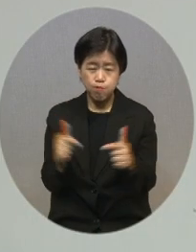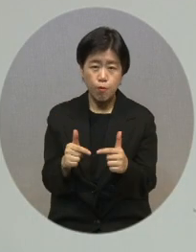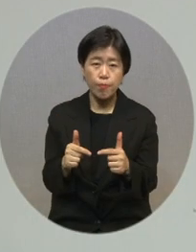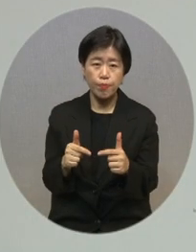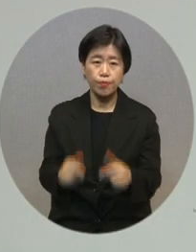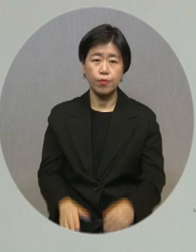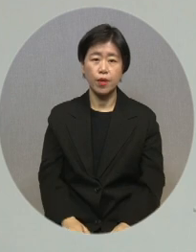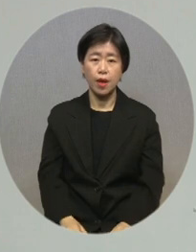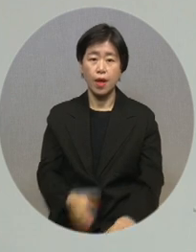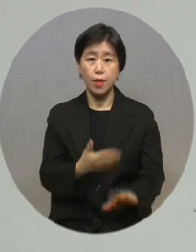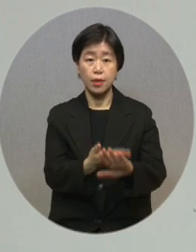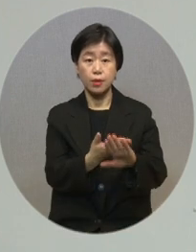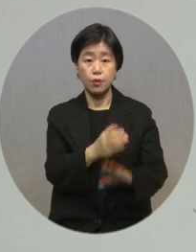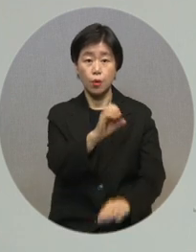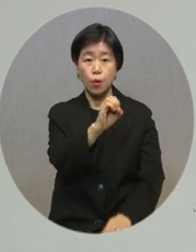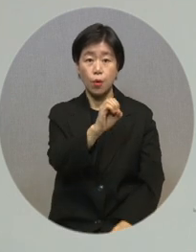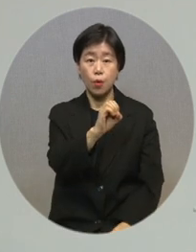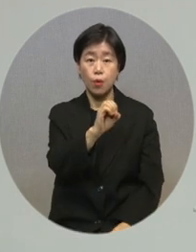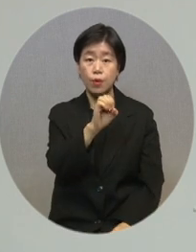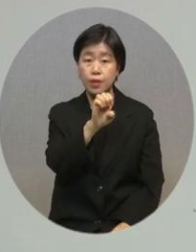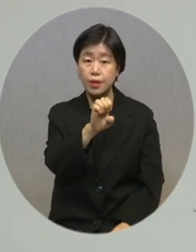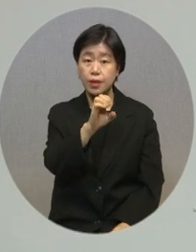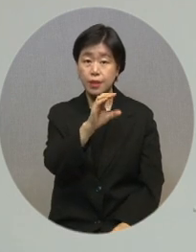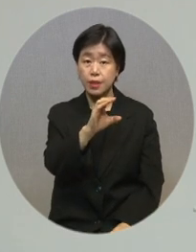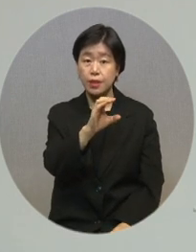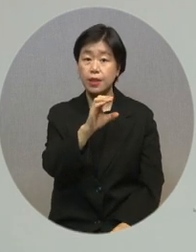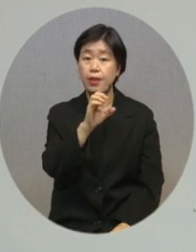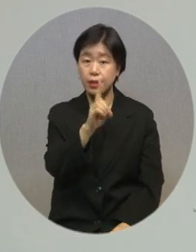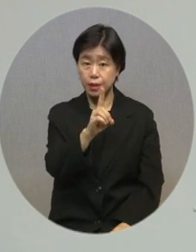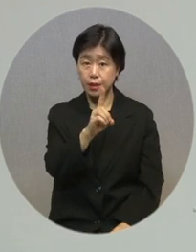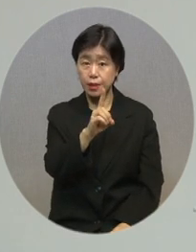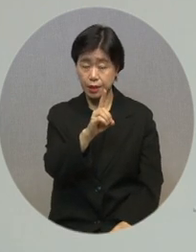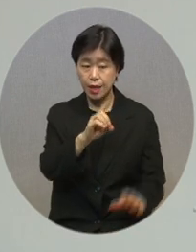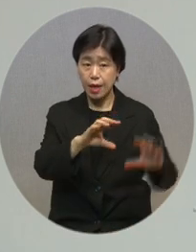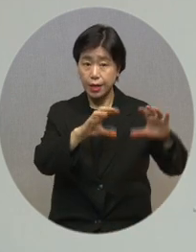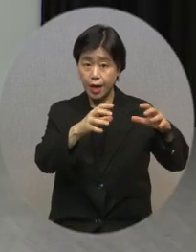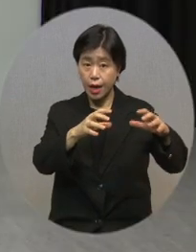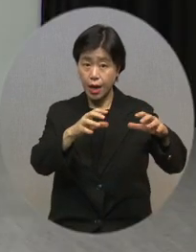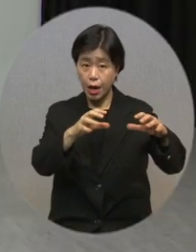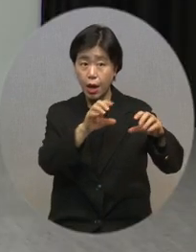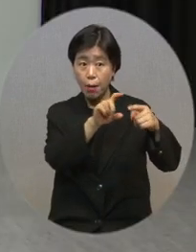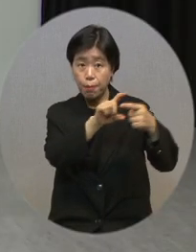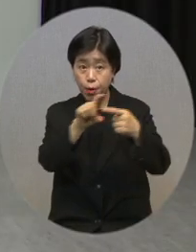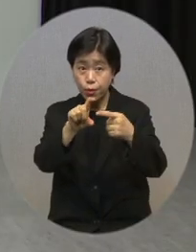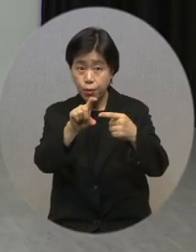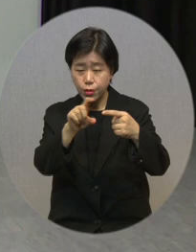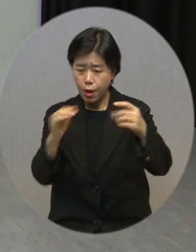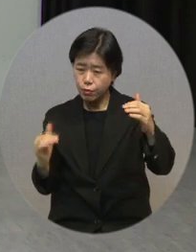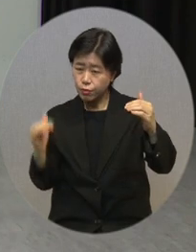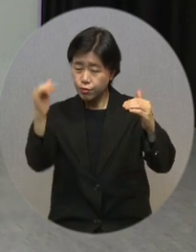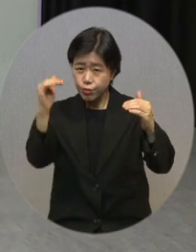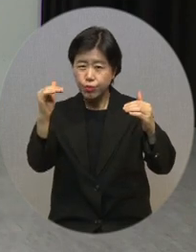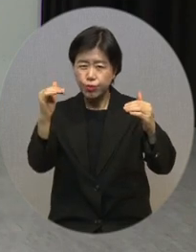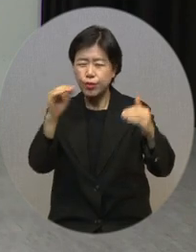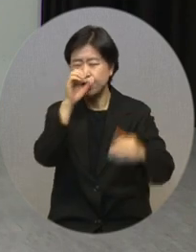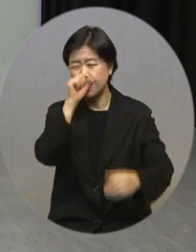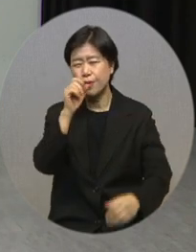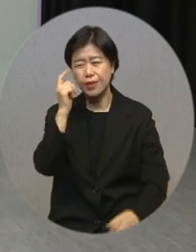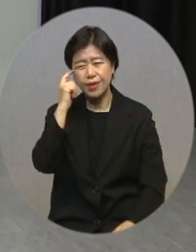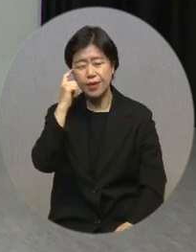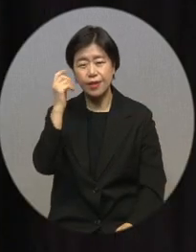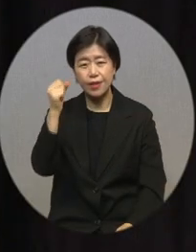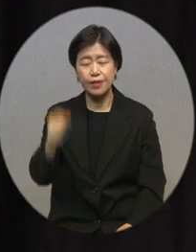줄여서 네. OECD 평균 수준까지 좀 네. 내려보겠다라고 하는 것이 네. 저희들의 목표입니다. 아예 그냥 없으면 좋겠는데 그렇게는 좀